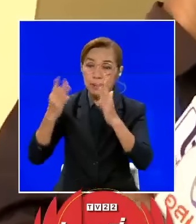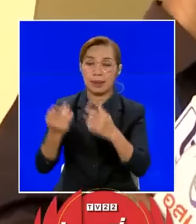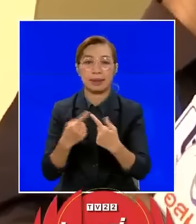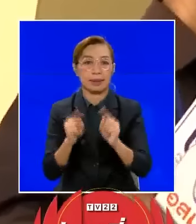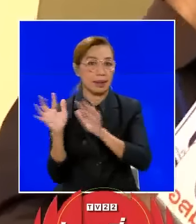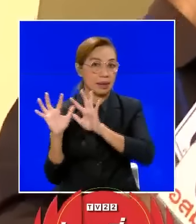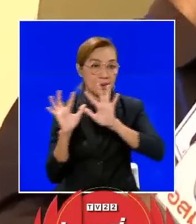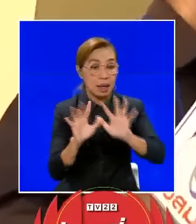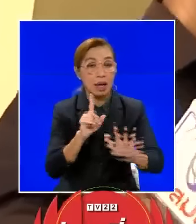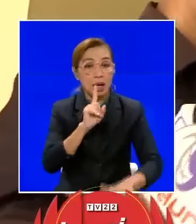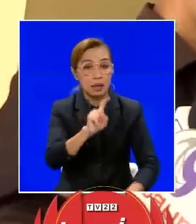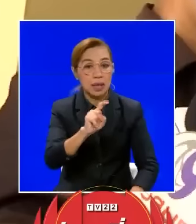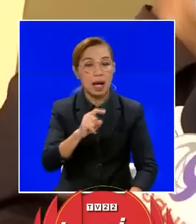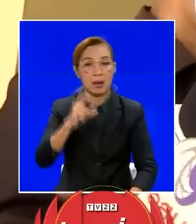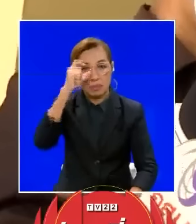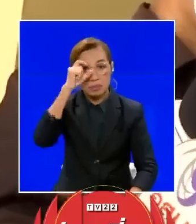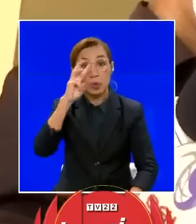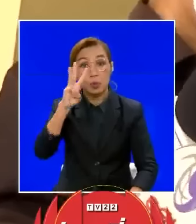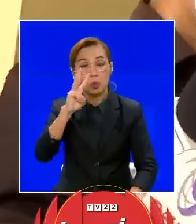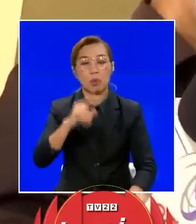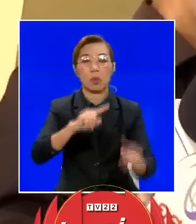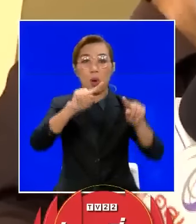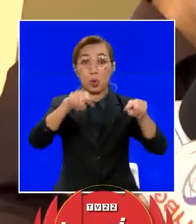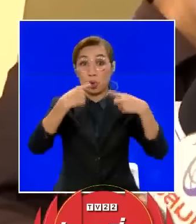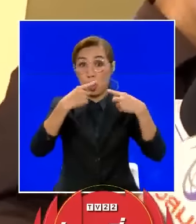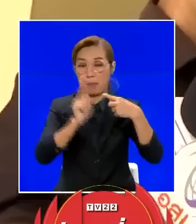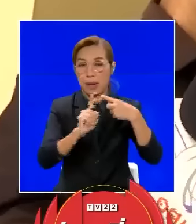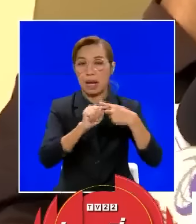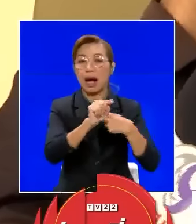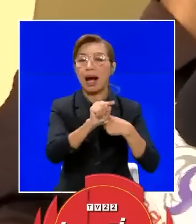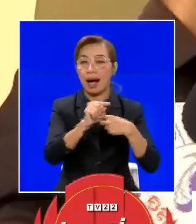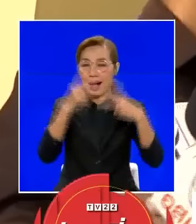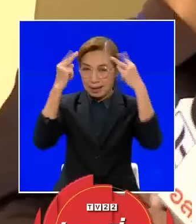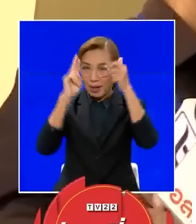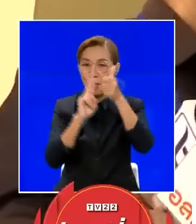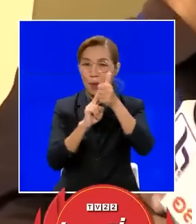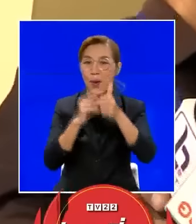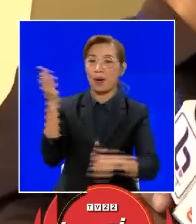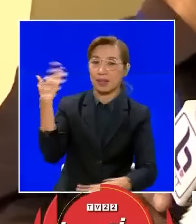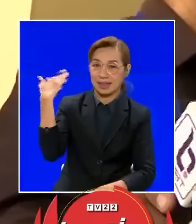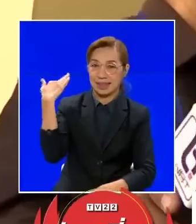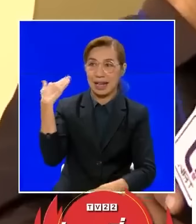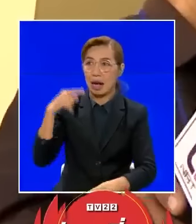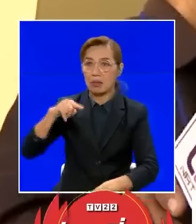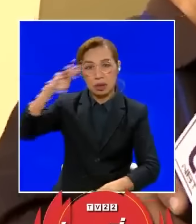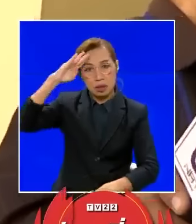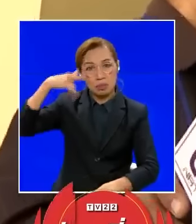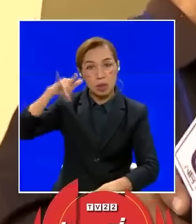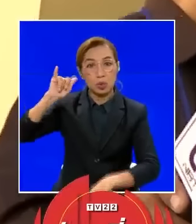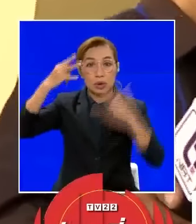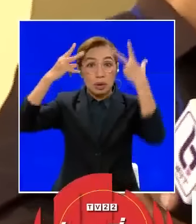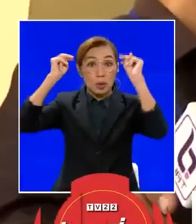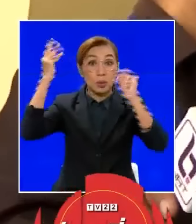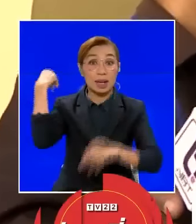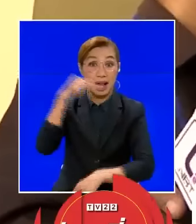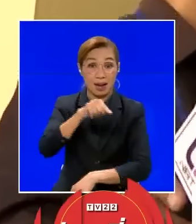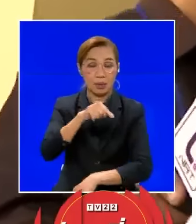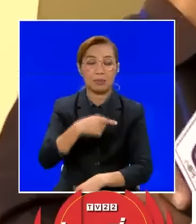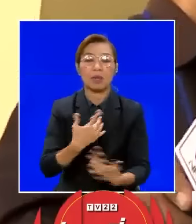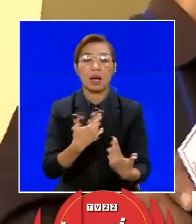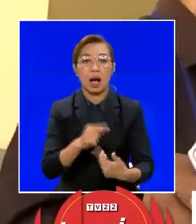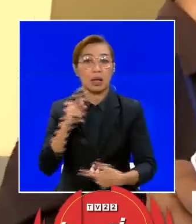จกับทีมข่าวเนชั่นทีวีนะคะอาจารย์วิษณุเครืองามอดีตรองนายกรัฐมนตรีในรัฐบาลพลเอกประยุทธ์จันทร์โอชาเนี่ยก็คุย